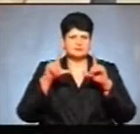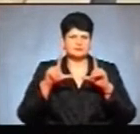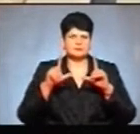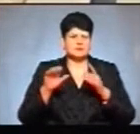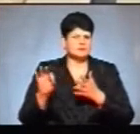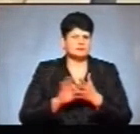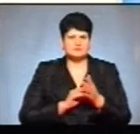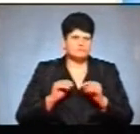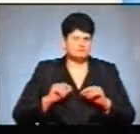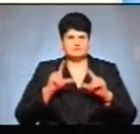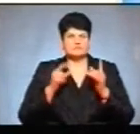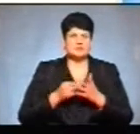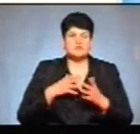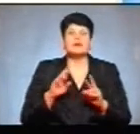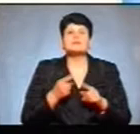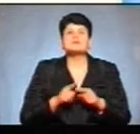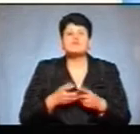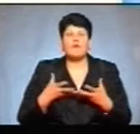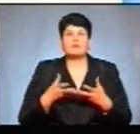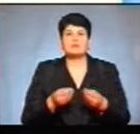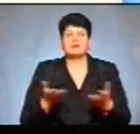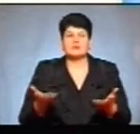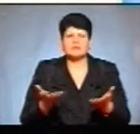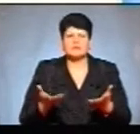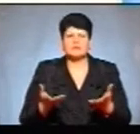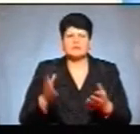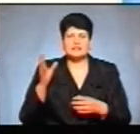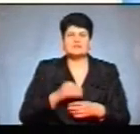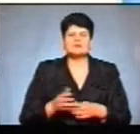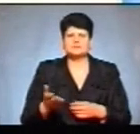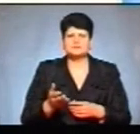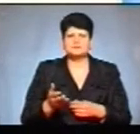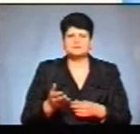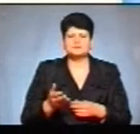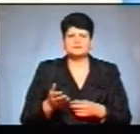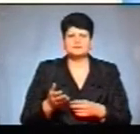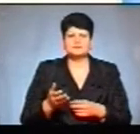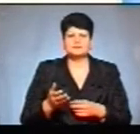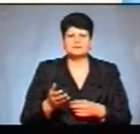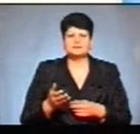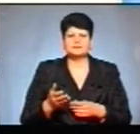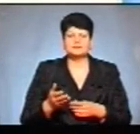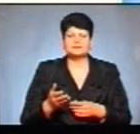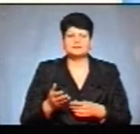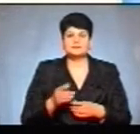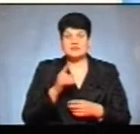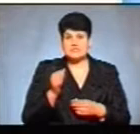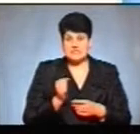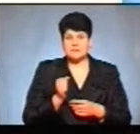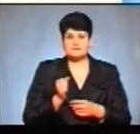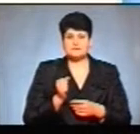бути цей рівень інфляції, як це вплине на стійкість валюти, взагалі на макроекономічну ситуацію. У нас же, до речі,